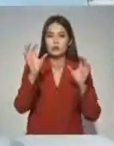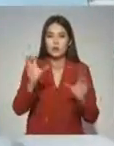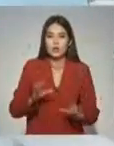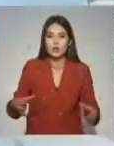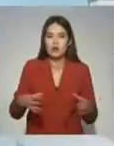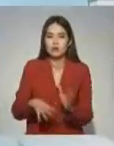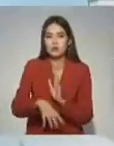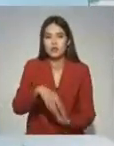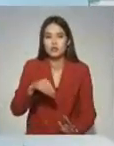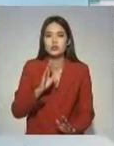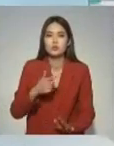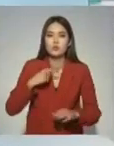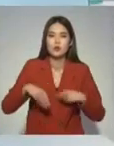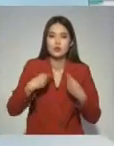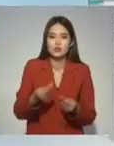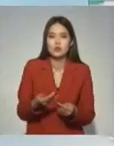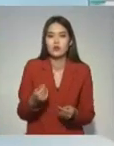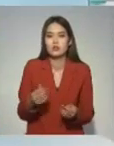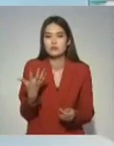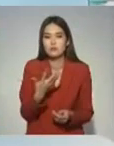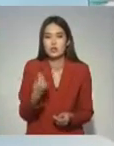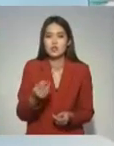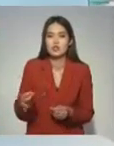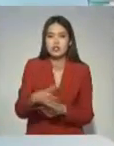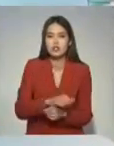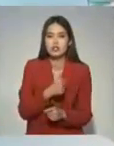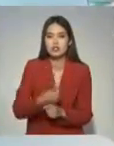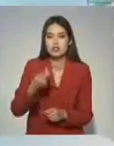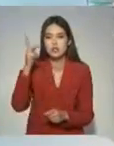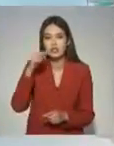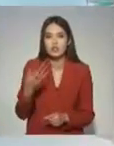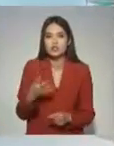партиях. Избиратели будут голосовать по 5 бюллетеням, в городах республиканского значения по 4 бюллетеням.